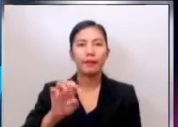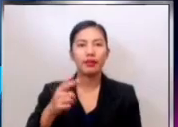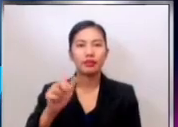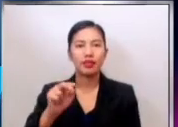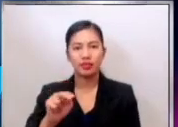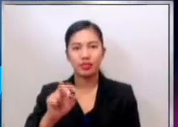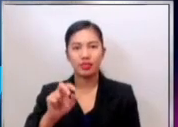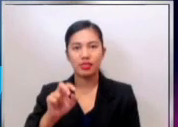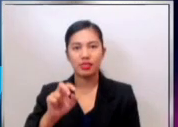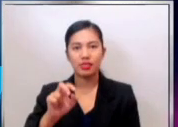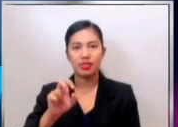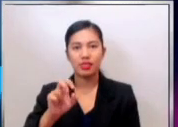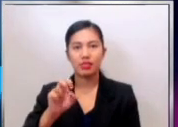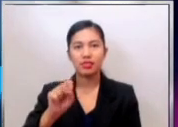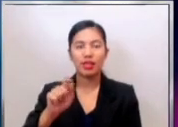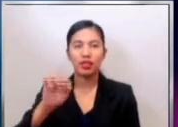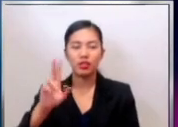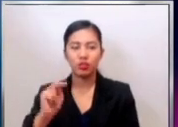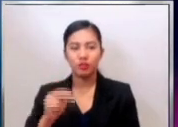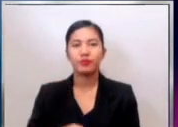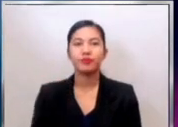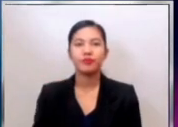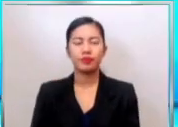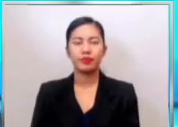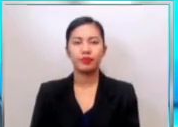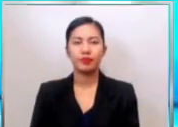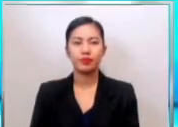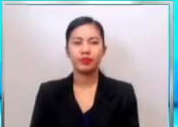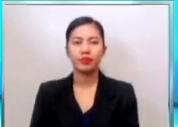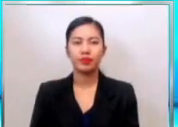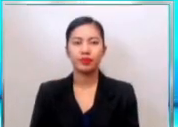12 noon oras sa Pilipinas ang premiere ng SG music video.